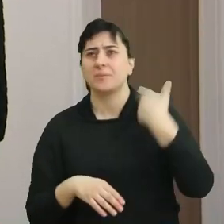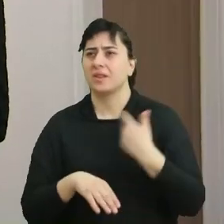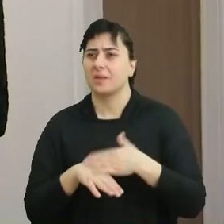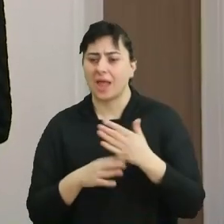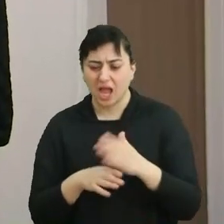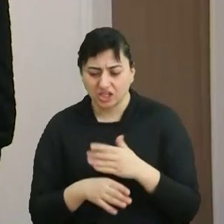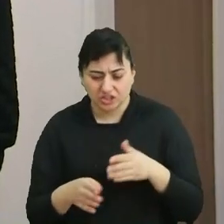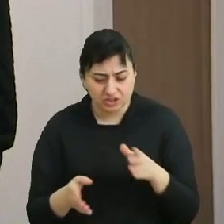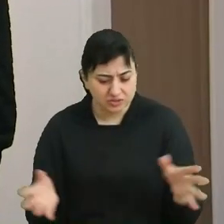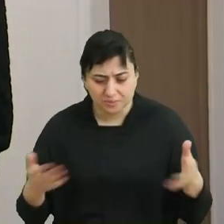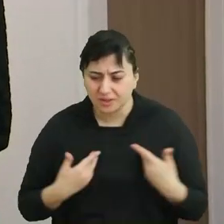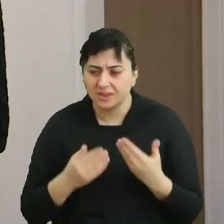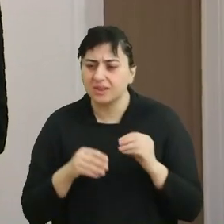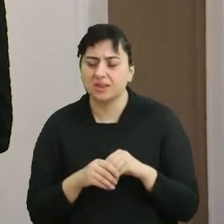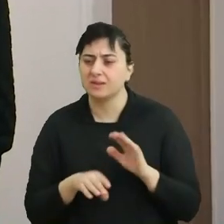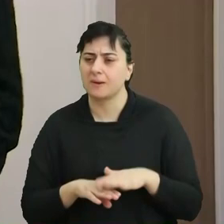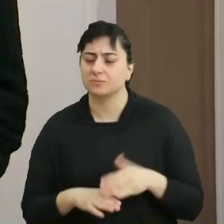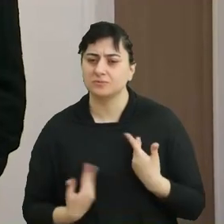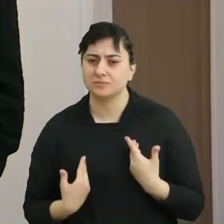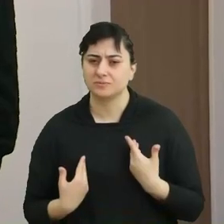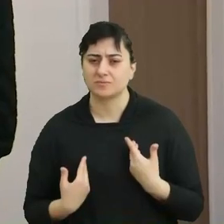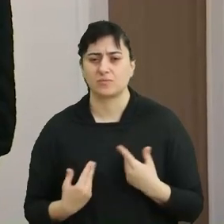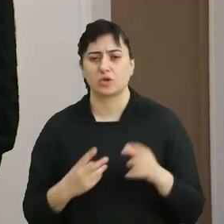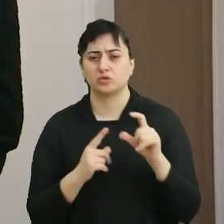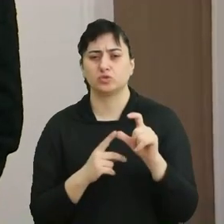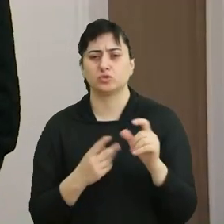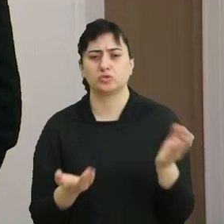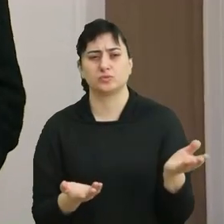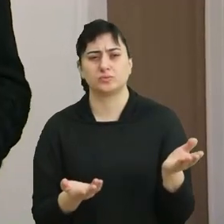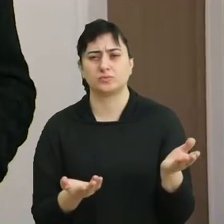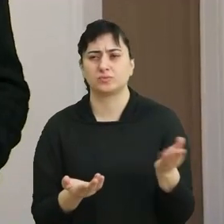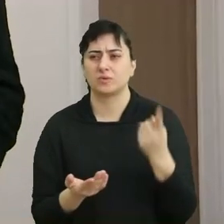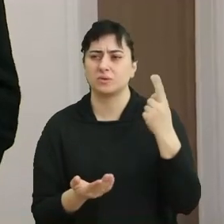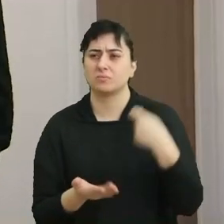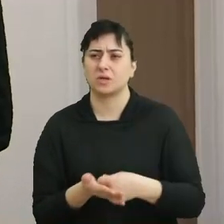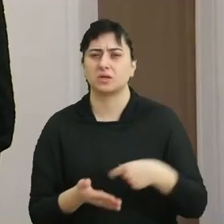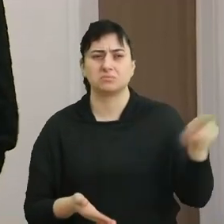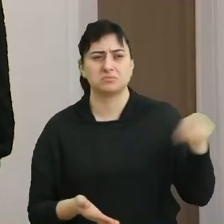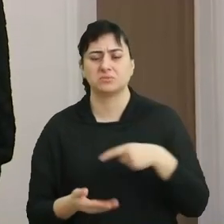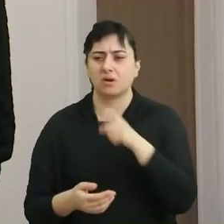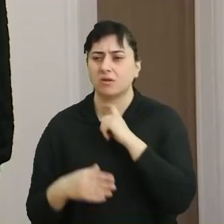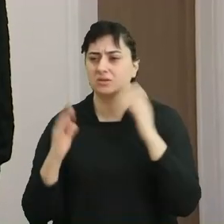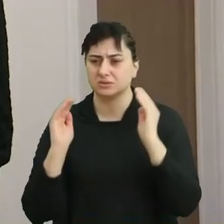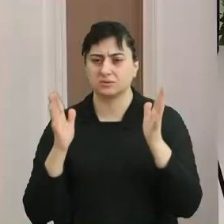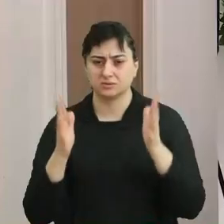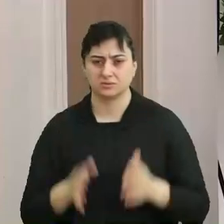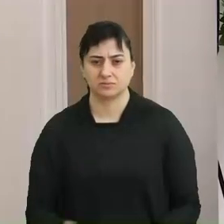arasında eşyaların içinde ya? E bu Şükrü de markete gidecek zamanı buldu. Allah